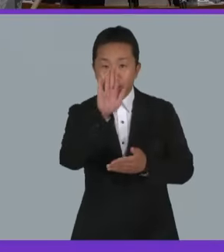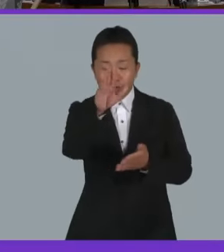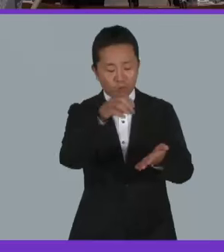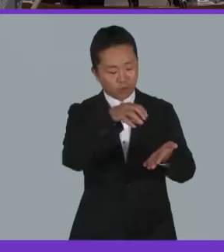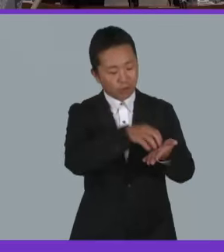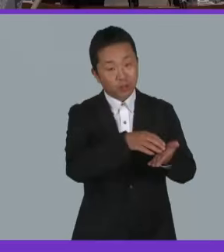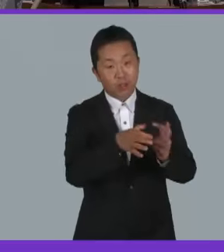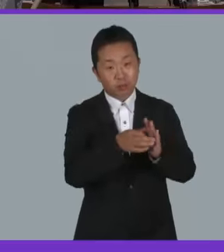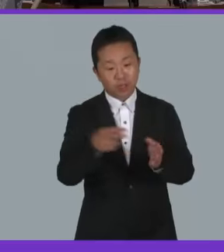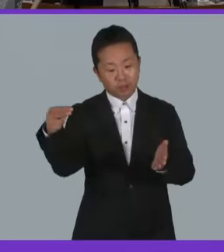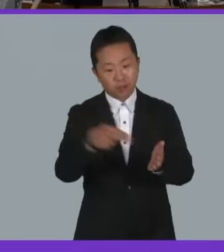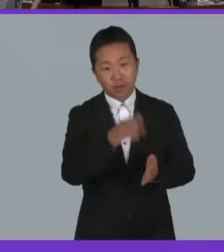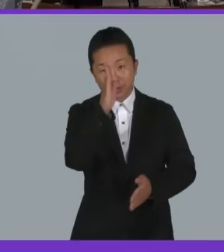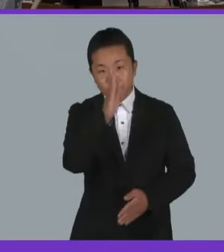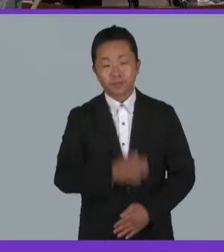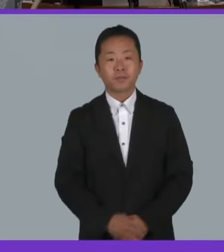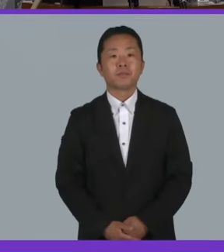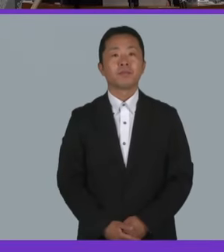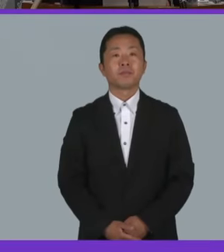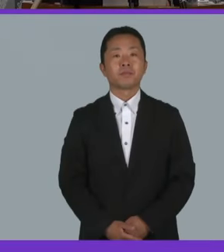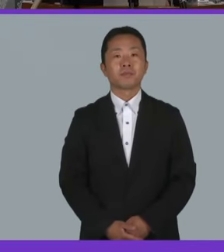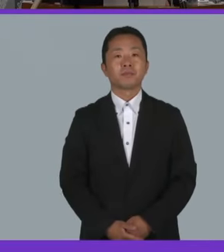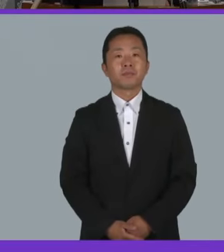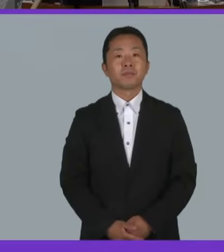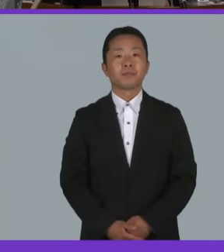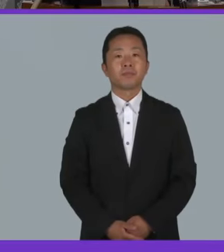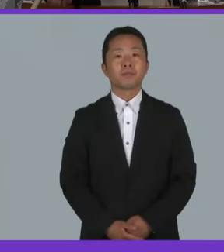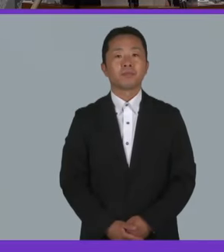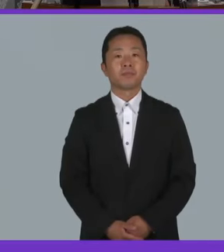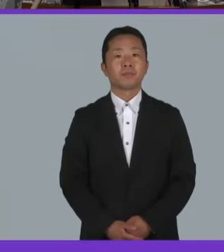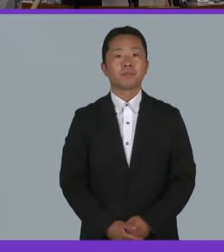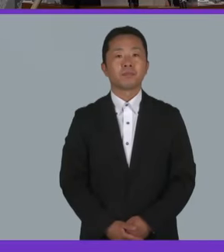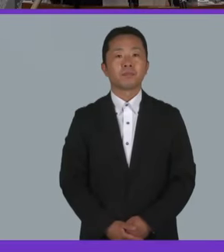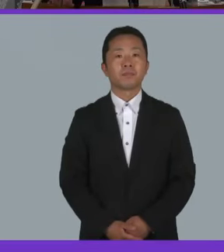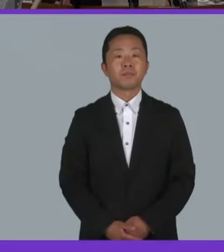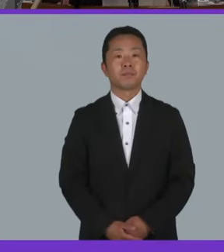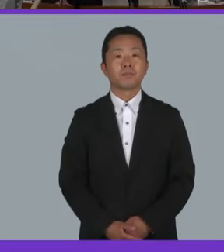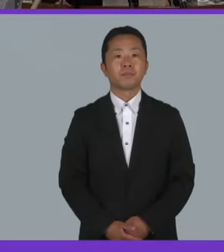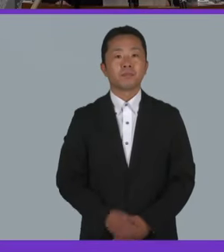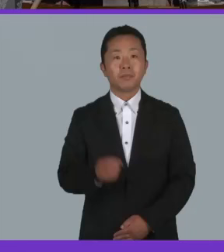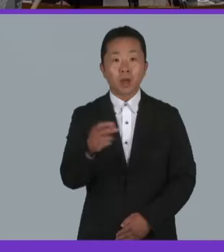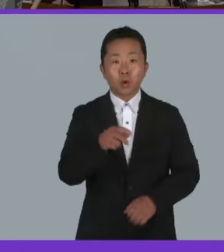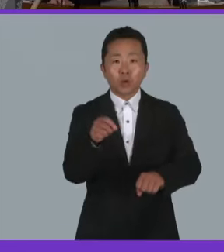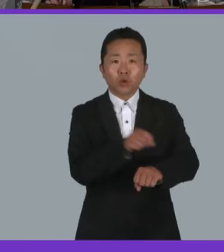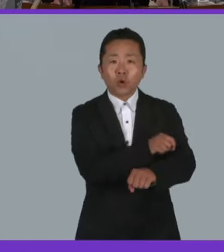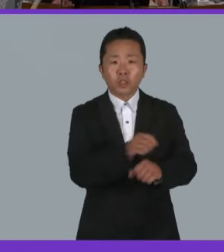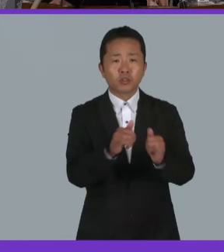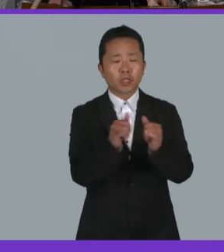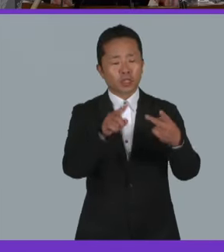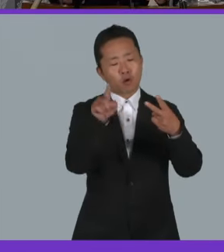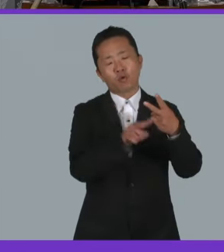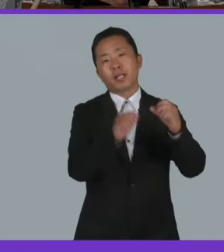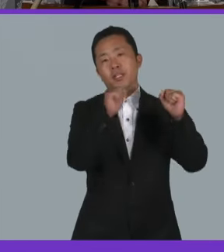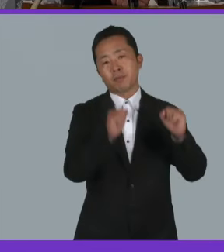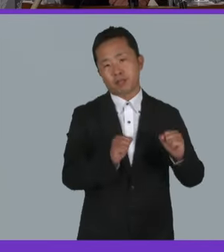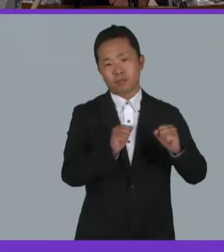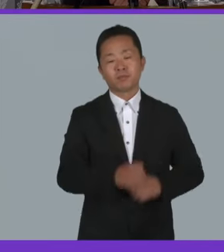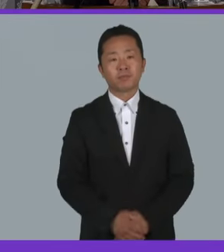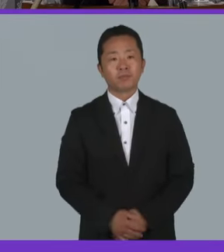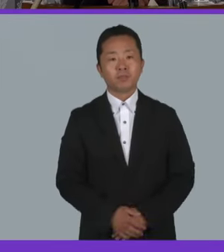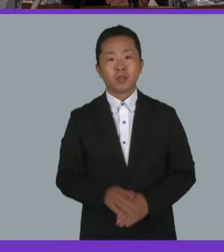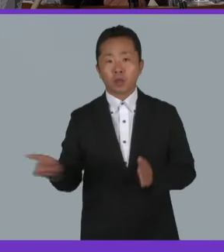ので、ご覧いただければと思います。なお、ここで特記する方が2人いらっしゃいまして、これ